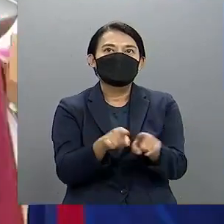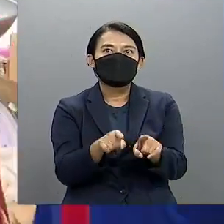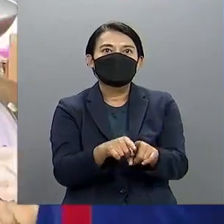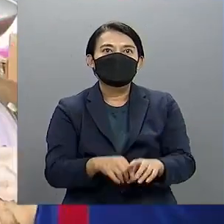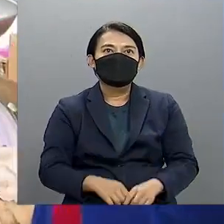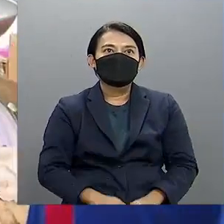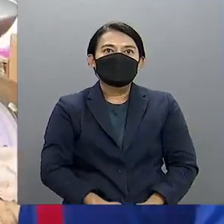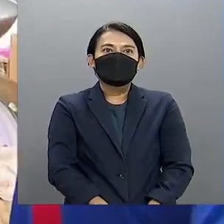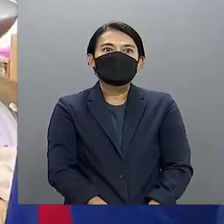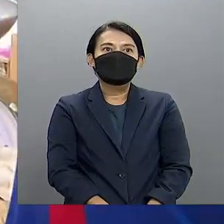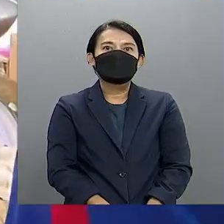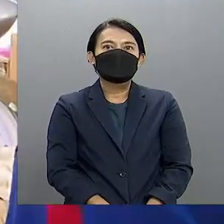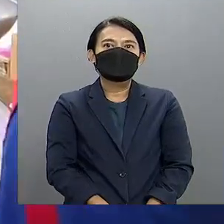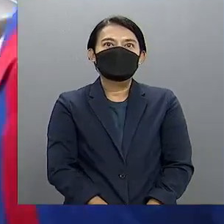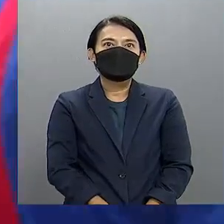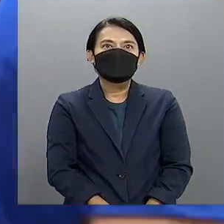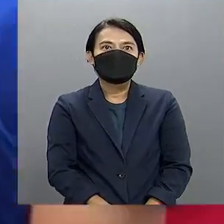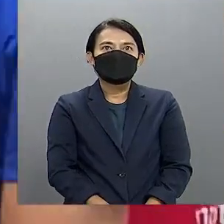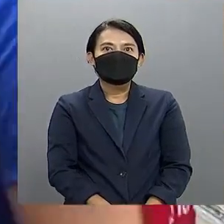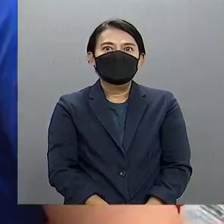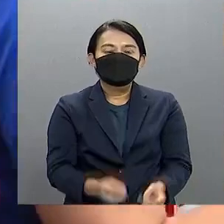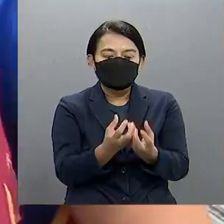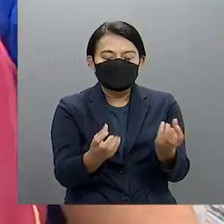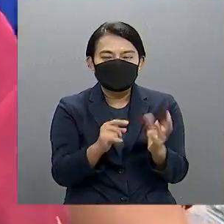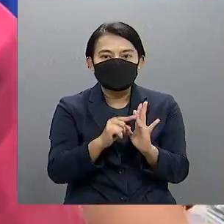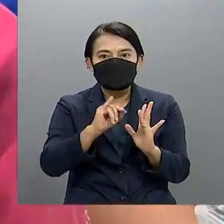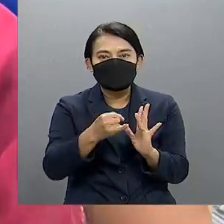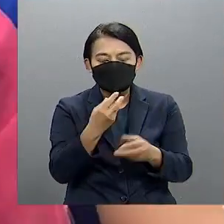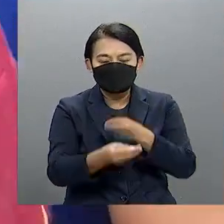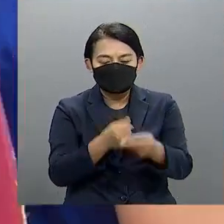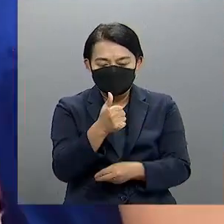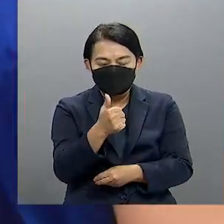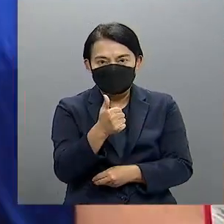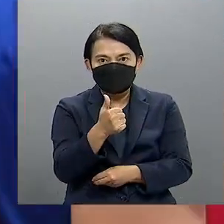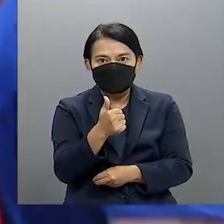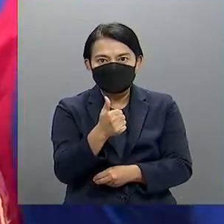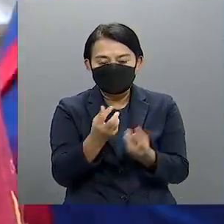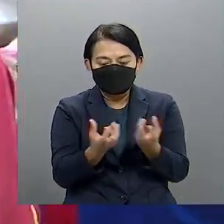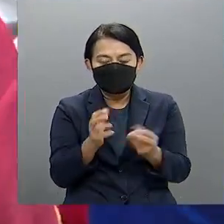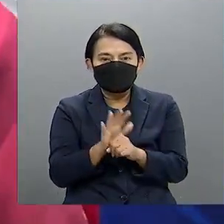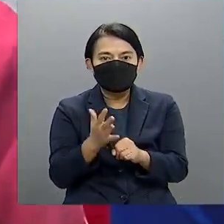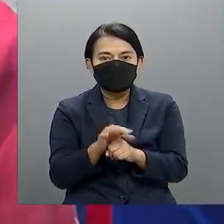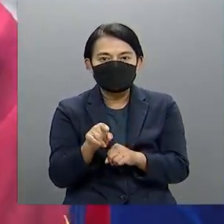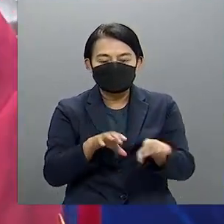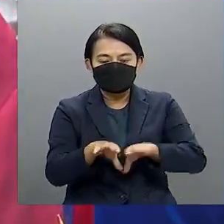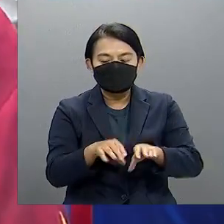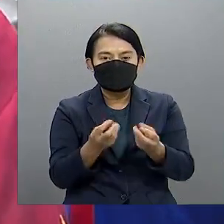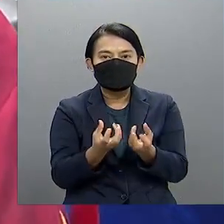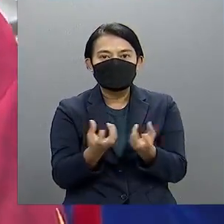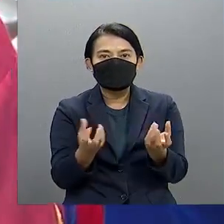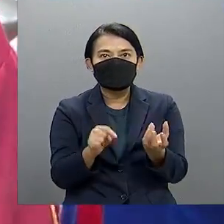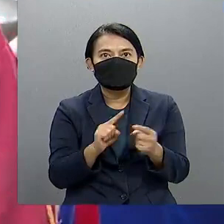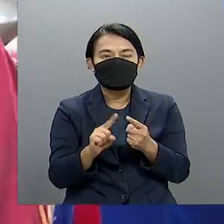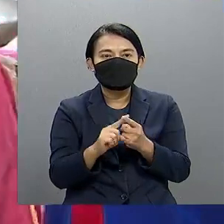ายอาหารเจทุกอย่างขายดีหมดเลยค่ะไม่พอขายเพราะว่าเราเตรียมของน้อยมาก เราไม่รู้ว่าไปเตรียมของน้อย